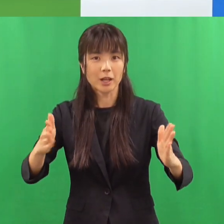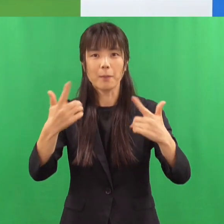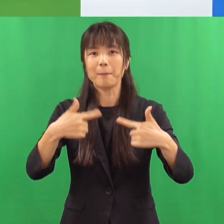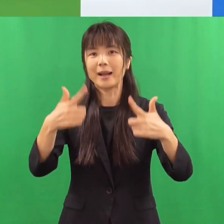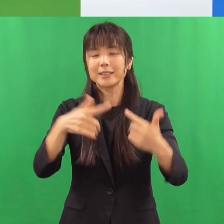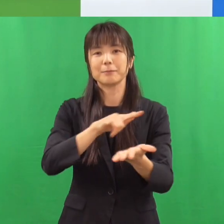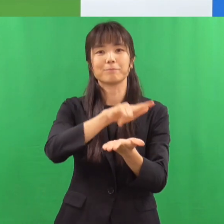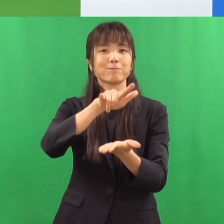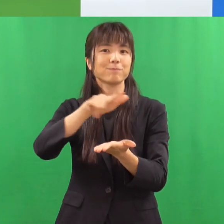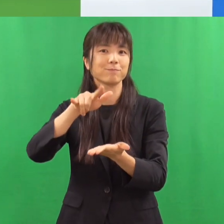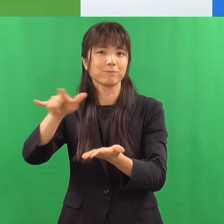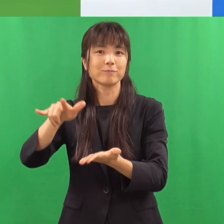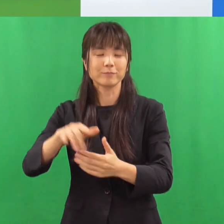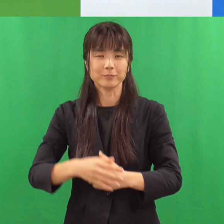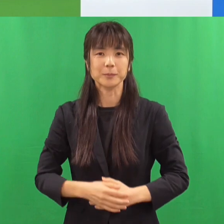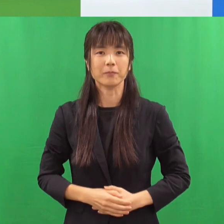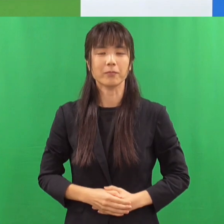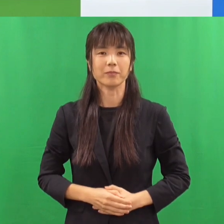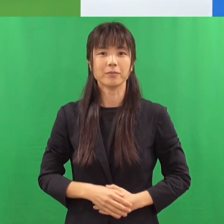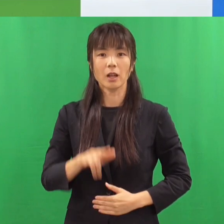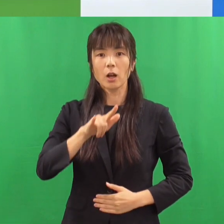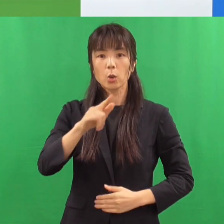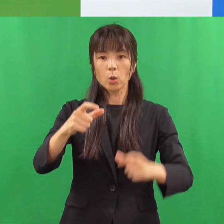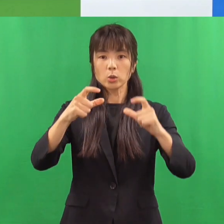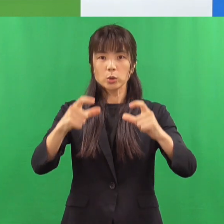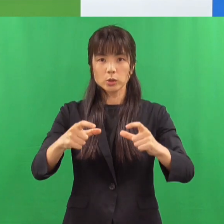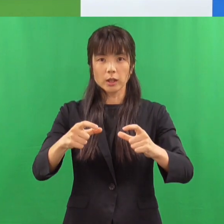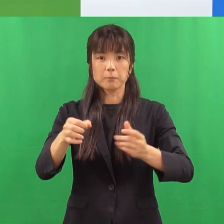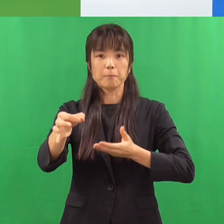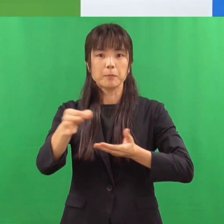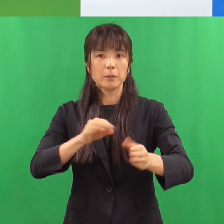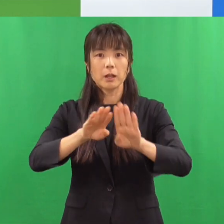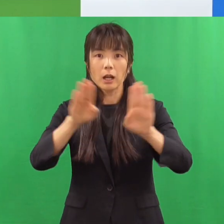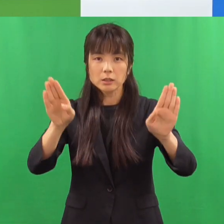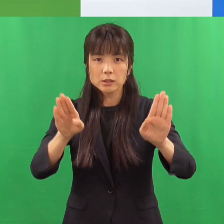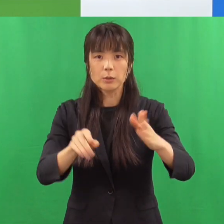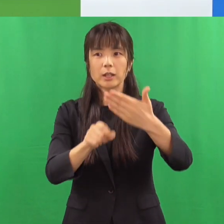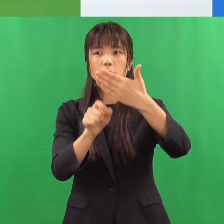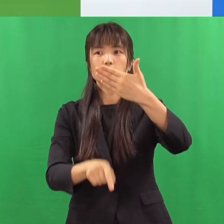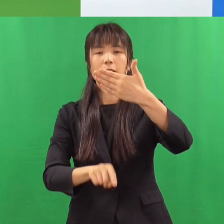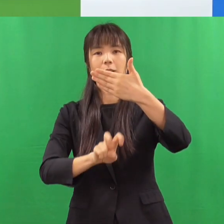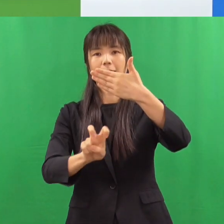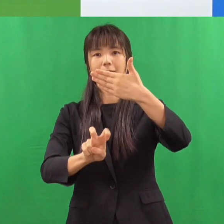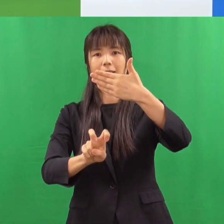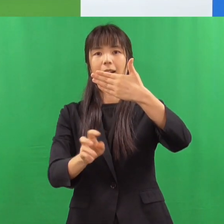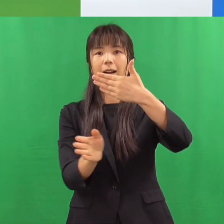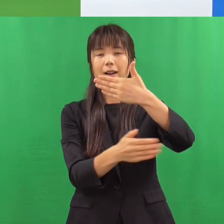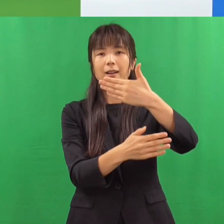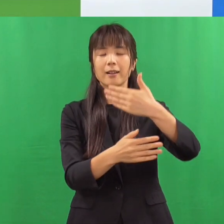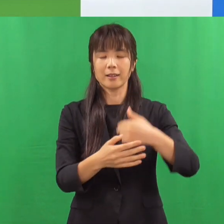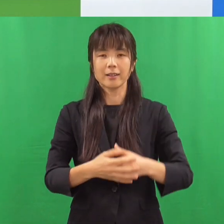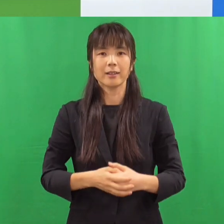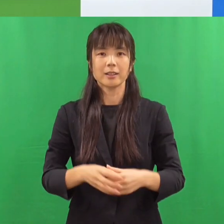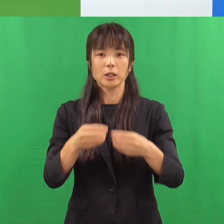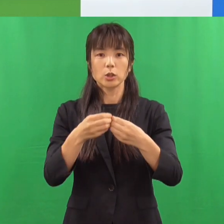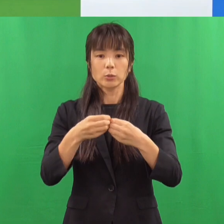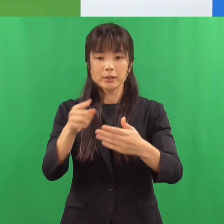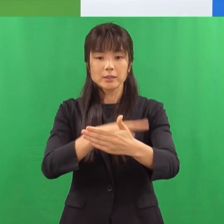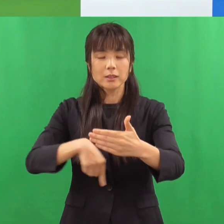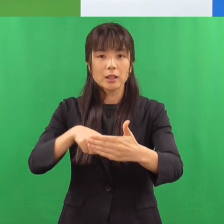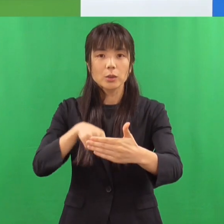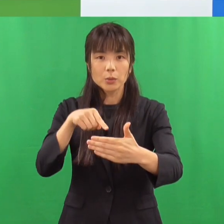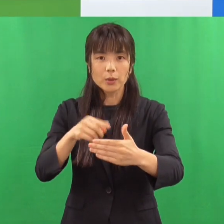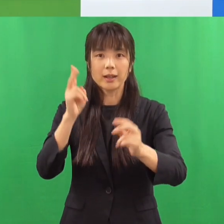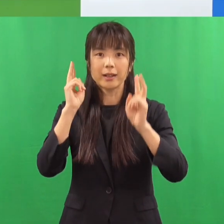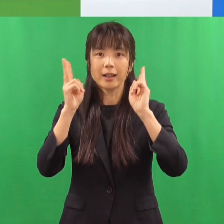券については2社ともに先週の金曜日9月20日から販売を開始しております。詳細については別店の各社の